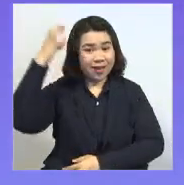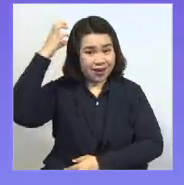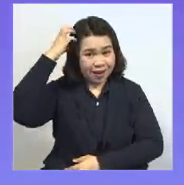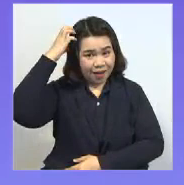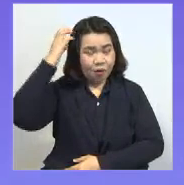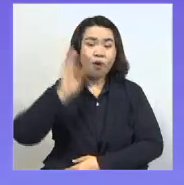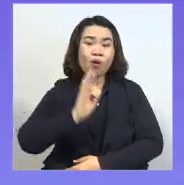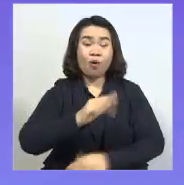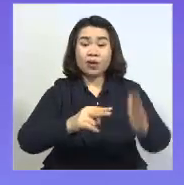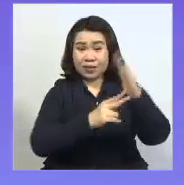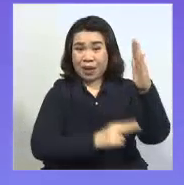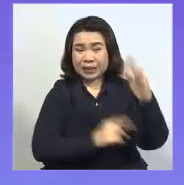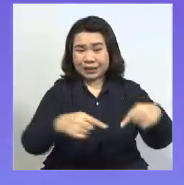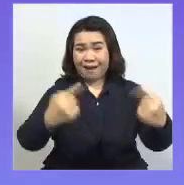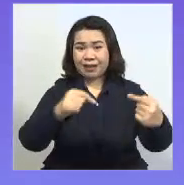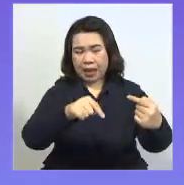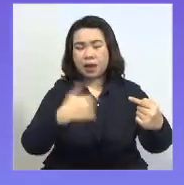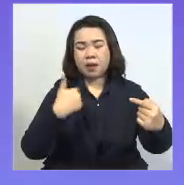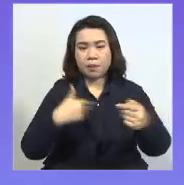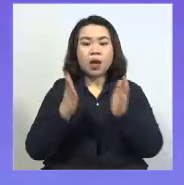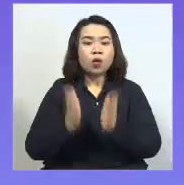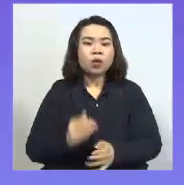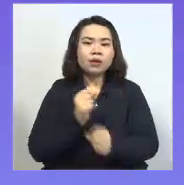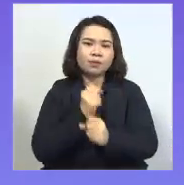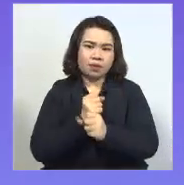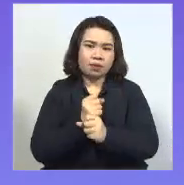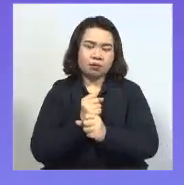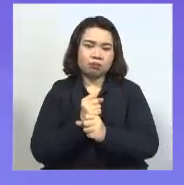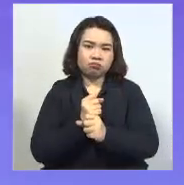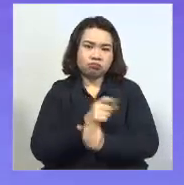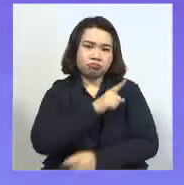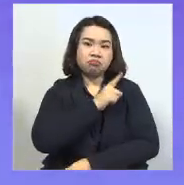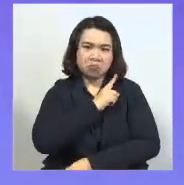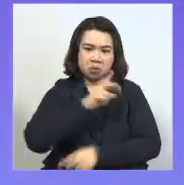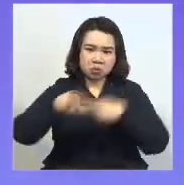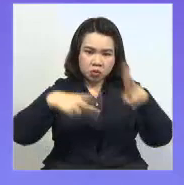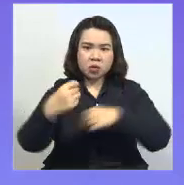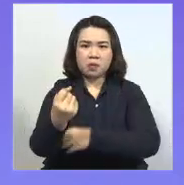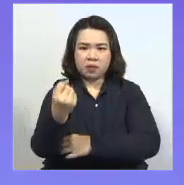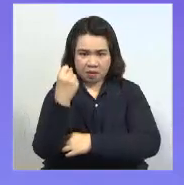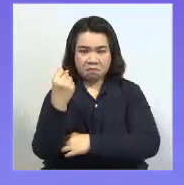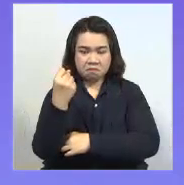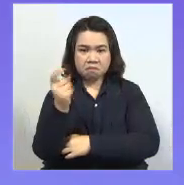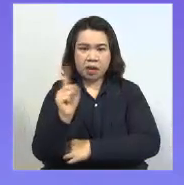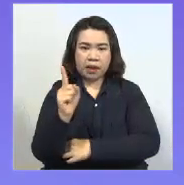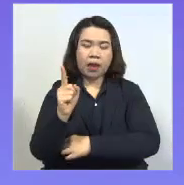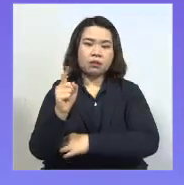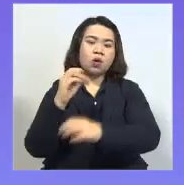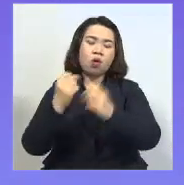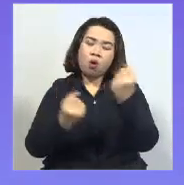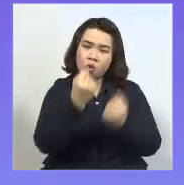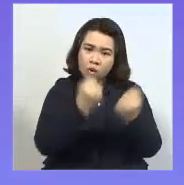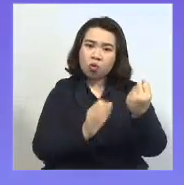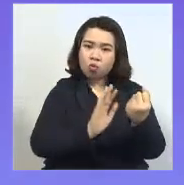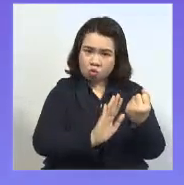1จังหวัดหนองคายเจ้าหน้าที่เองนะคะมีการเข้าไปปฏิบัติหน้าที่กันอย่างเข้มข้นนะคะตรวจสอบเข้มไม่ว่าจะเป็นรถบุคค